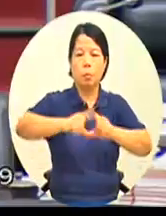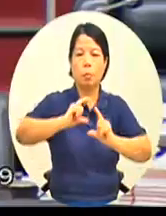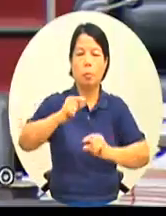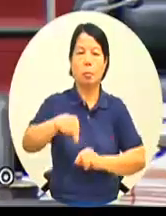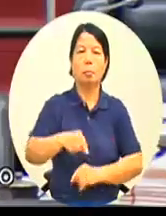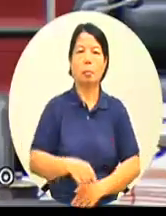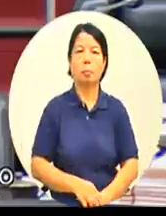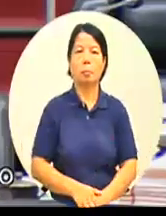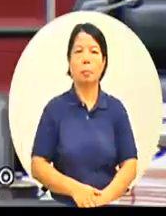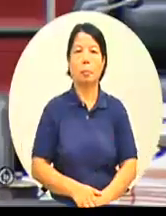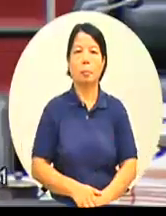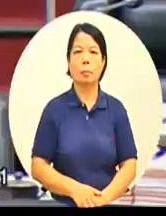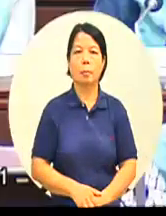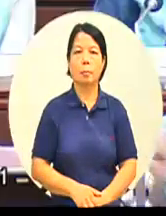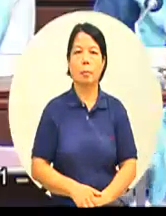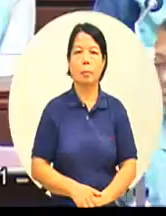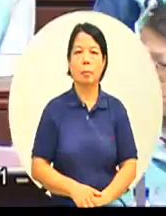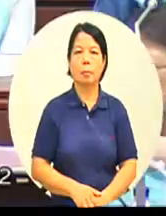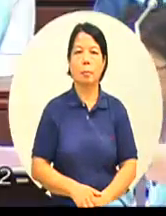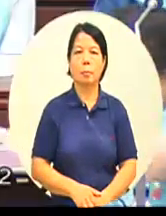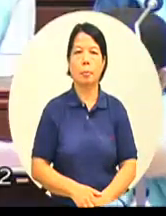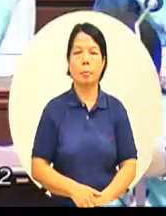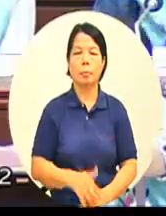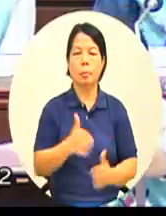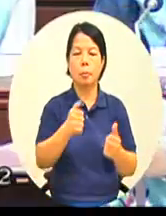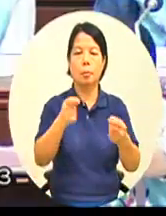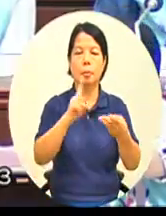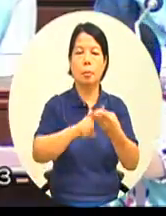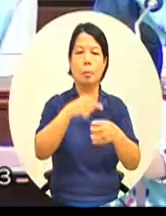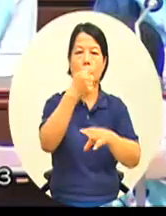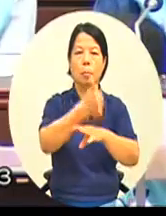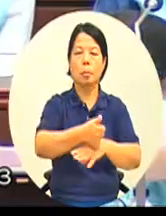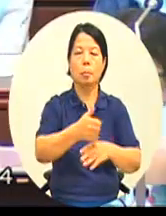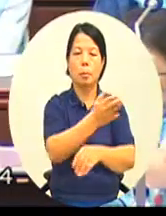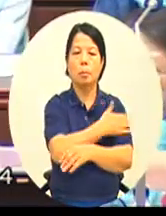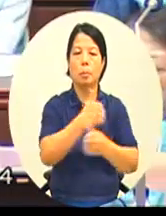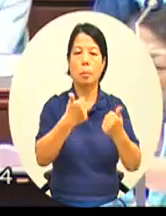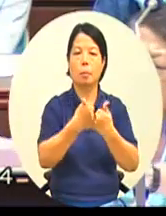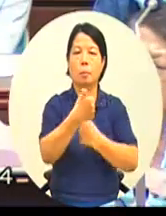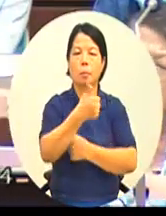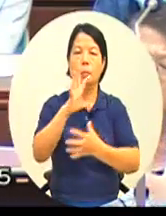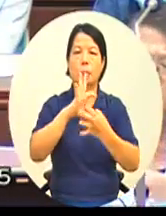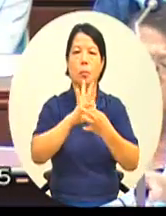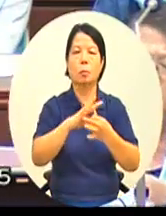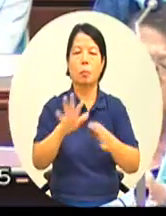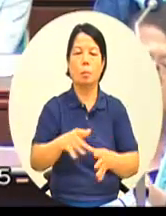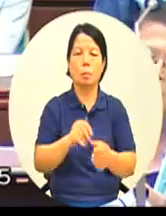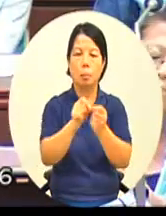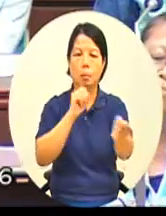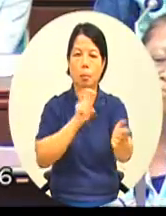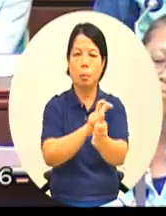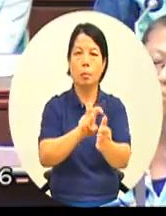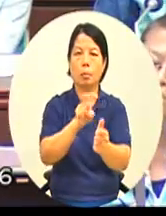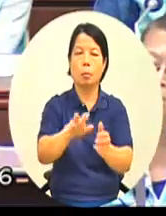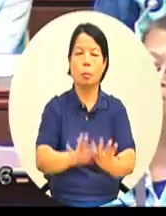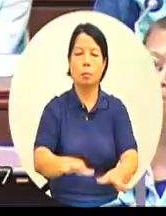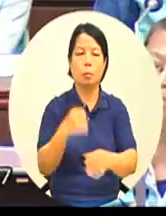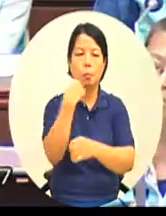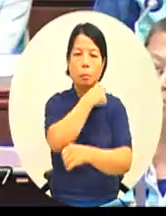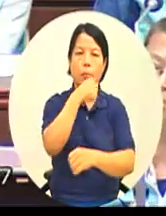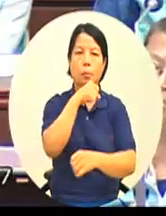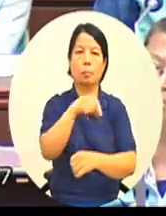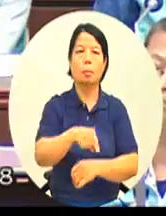请局长答复。 谢谢主席，谢谢陈议员的关心哈。其实长照在台湾已